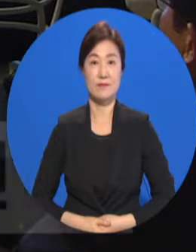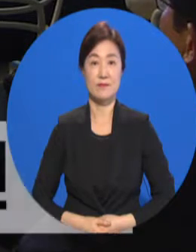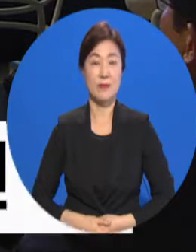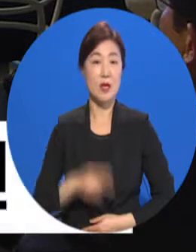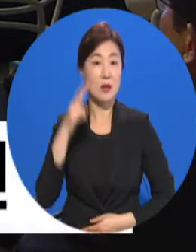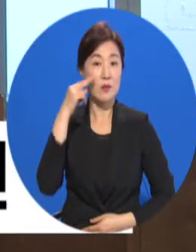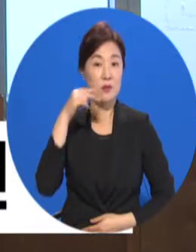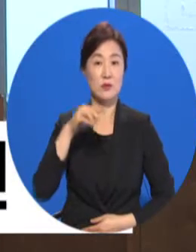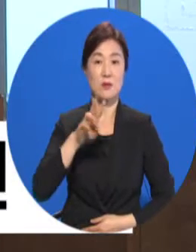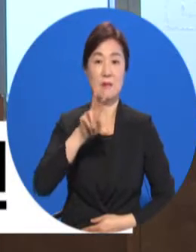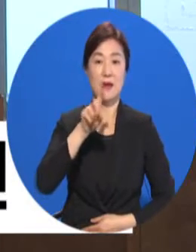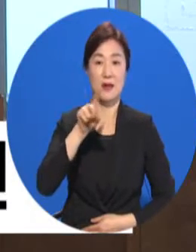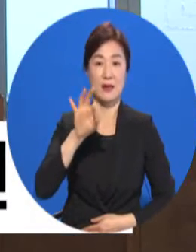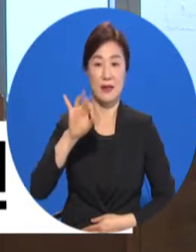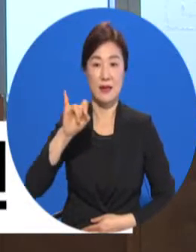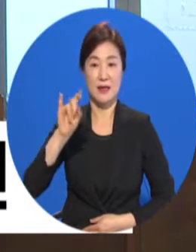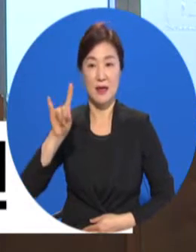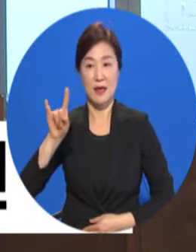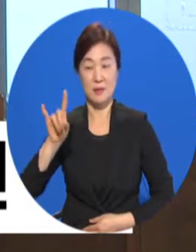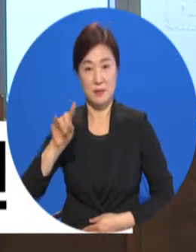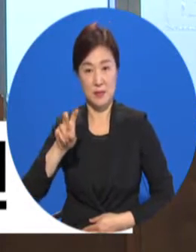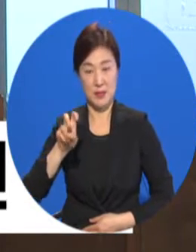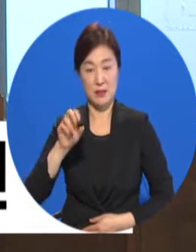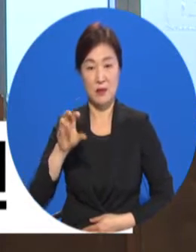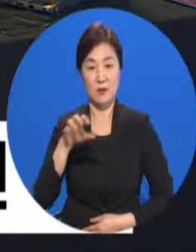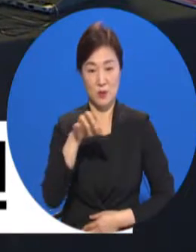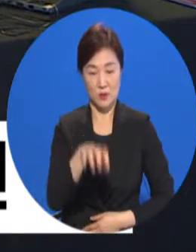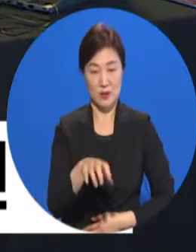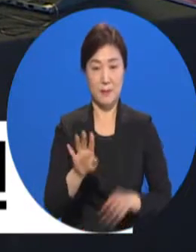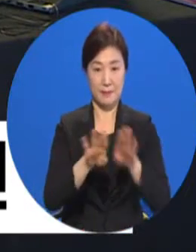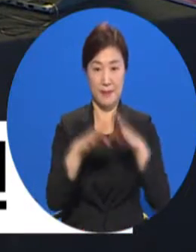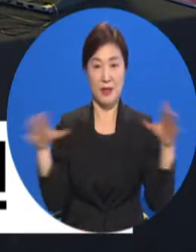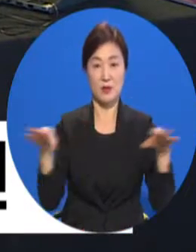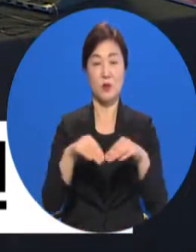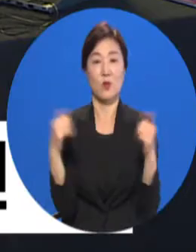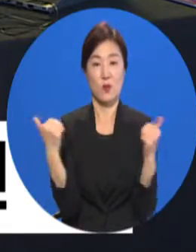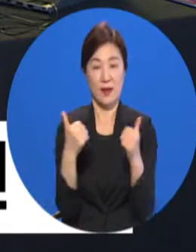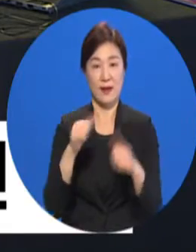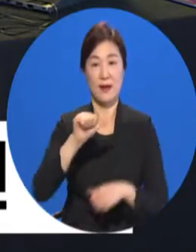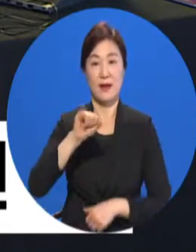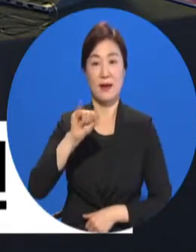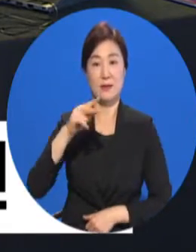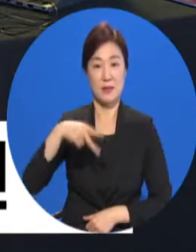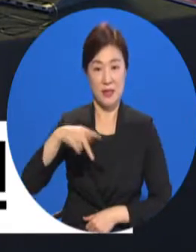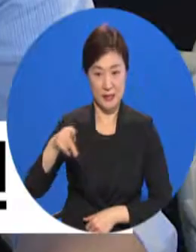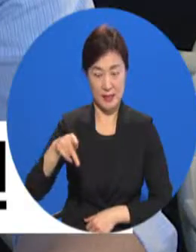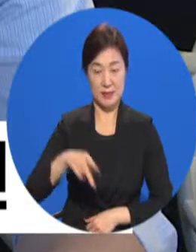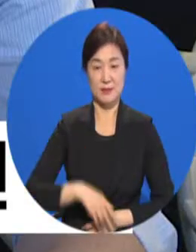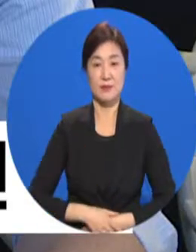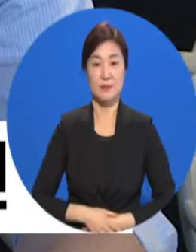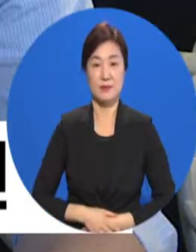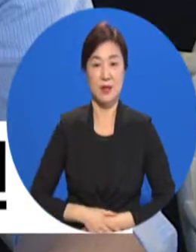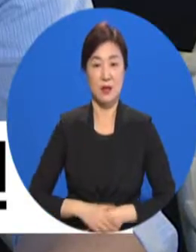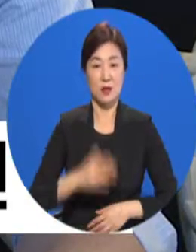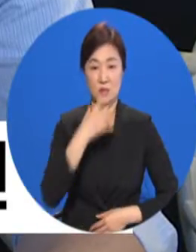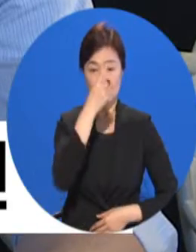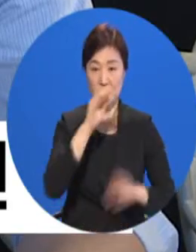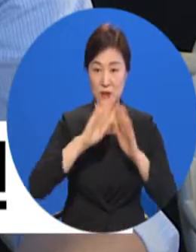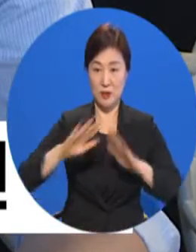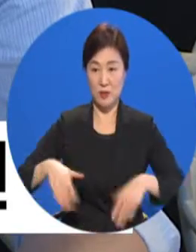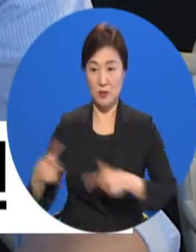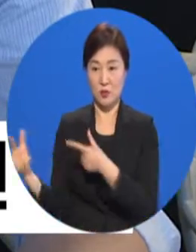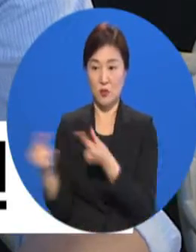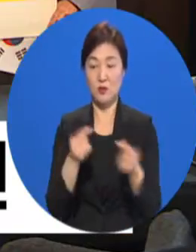미국 플로리다주 마이애미에서 열린 국제원예생산자협회 AIPH 총회. 이 자리에서 순천시와 전라남도가 공동